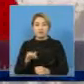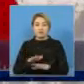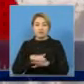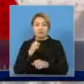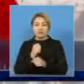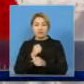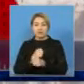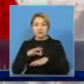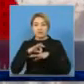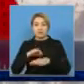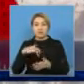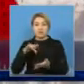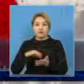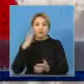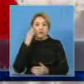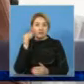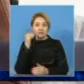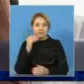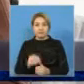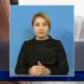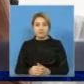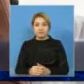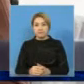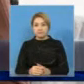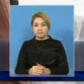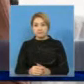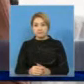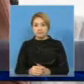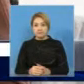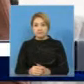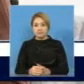милосердия», проходившем в городе Алматы.